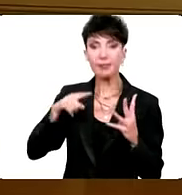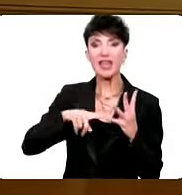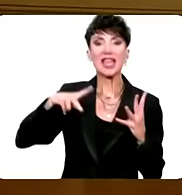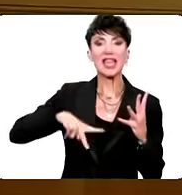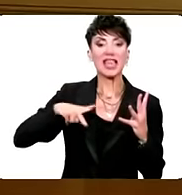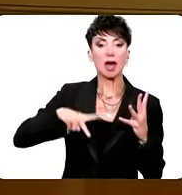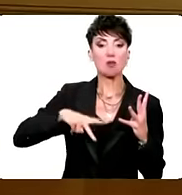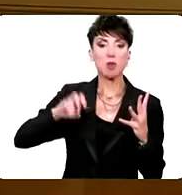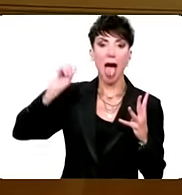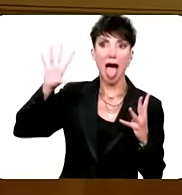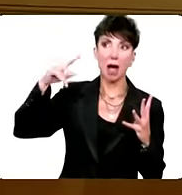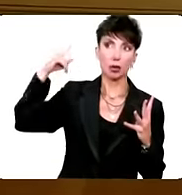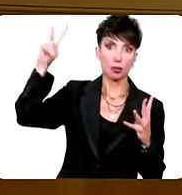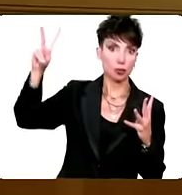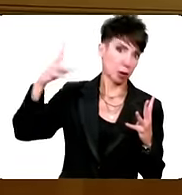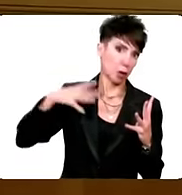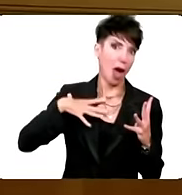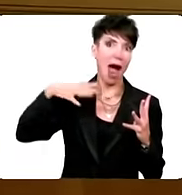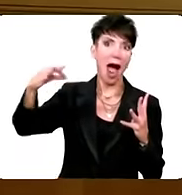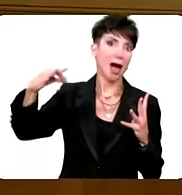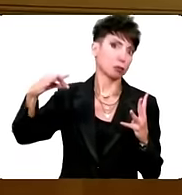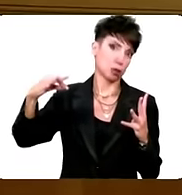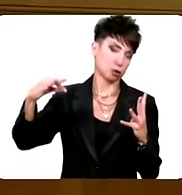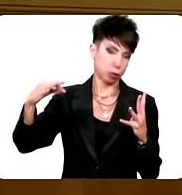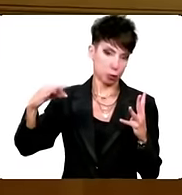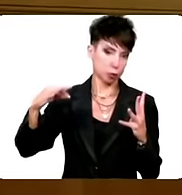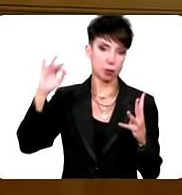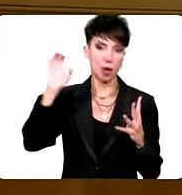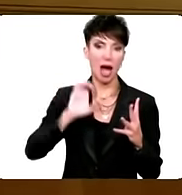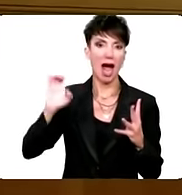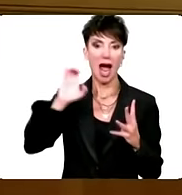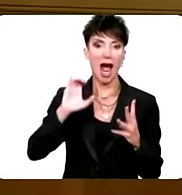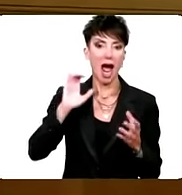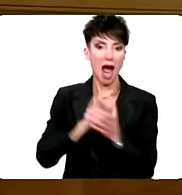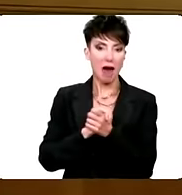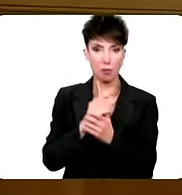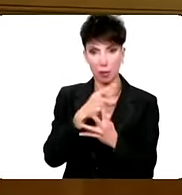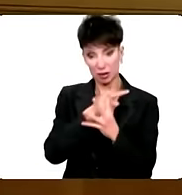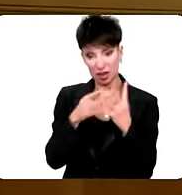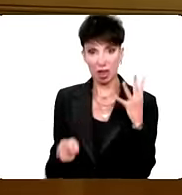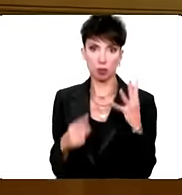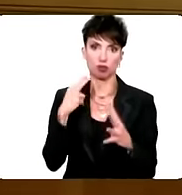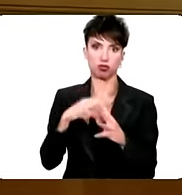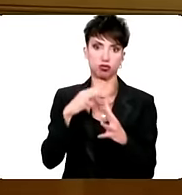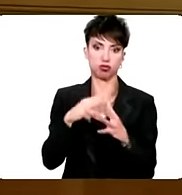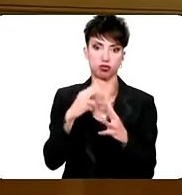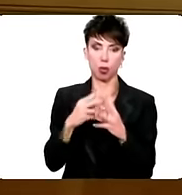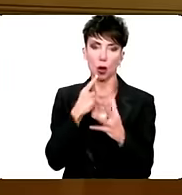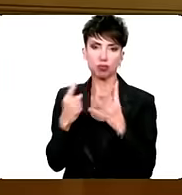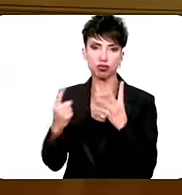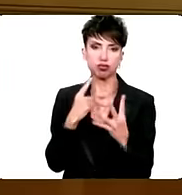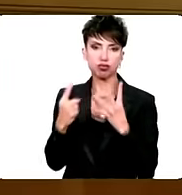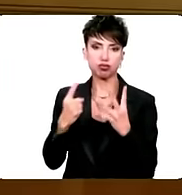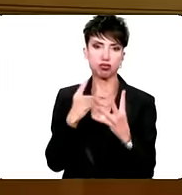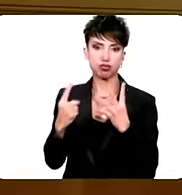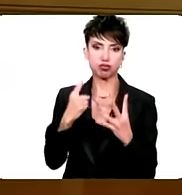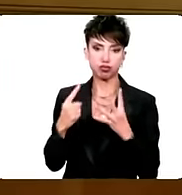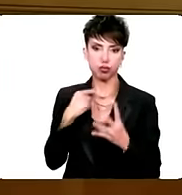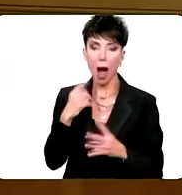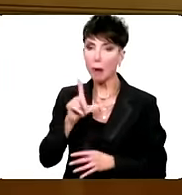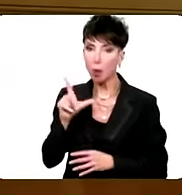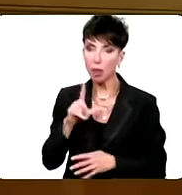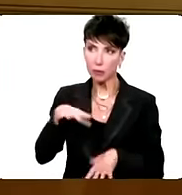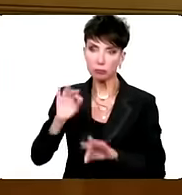ύπατος εκπρόσωπος της Ευρωπαϊκής Ένωσης. Αυτές είναι οι τέσσερις μεγάλες θέσεις. Θα τις διαπραγματευτούμε, ξεκινάμε από τη Δευτέρα, με